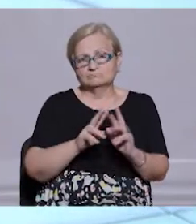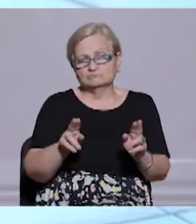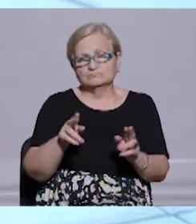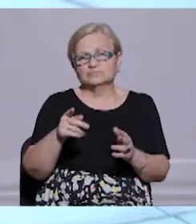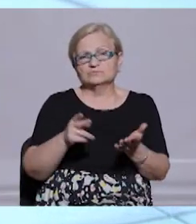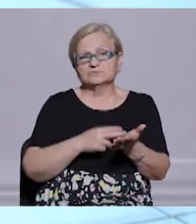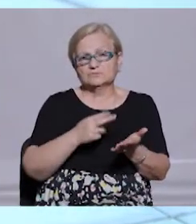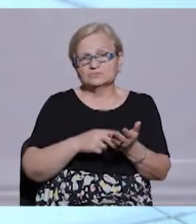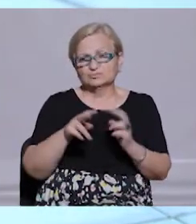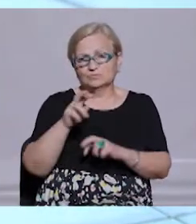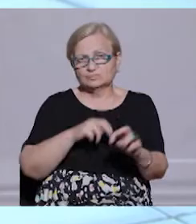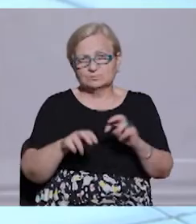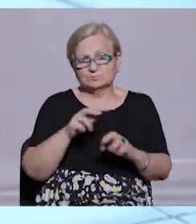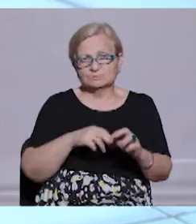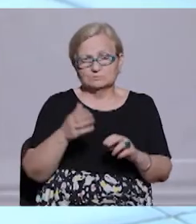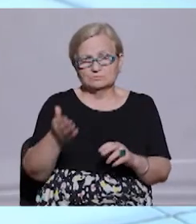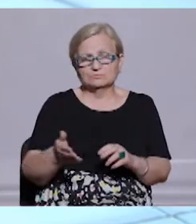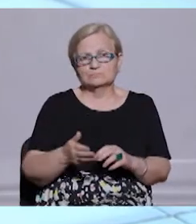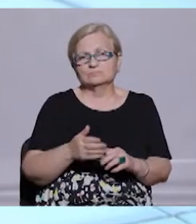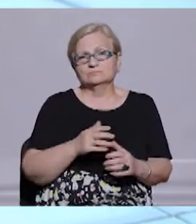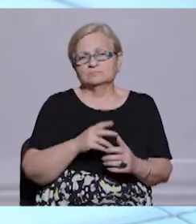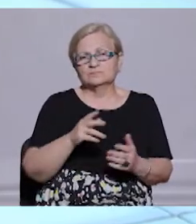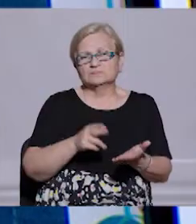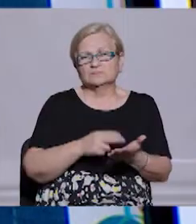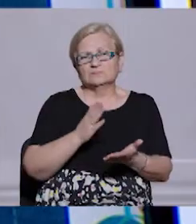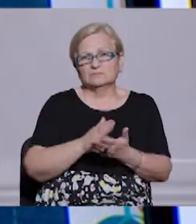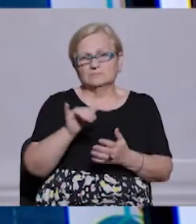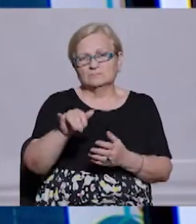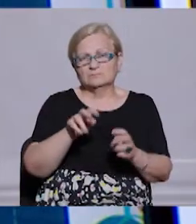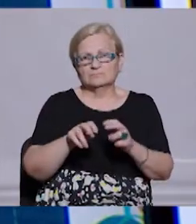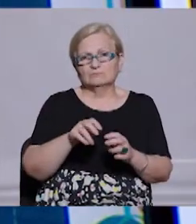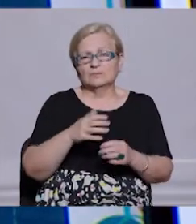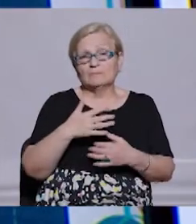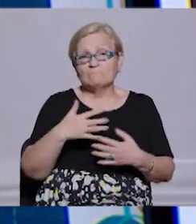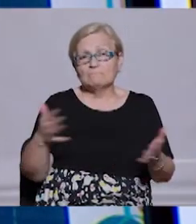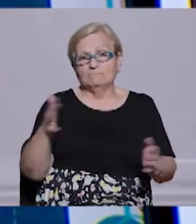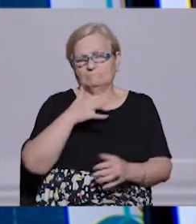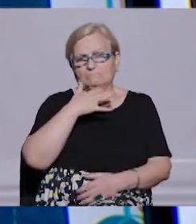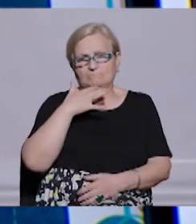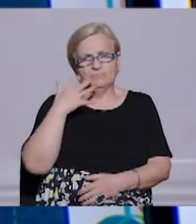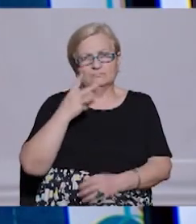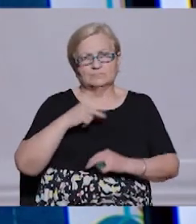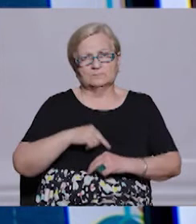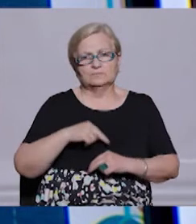ამოცანათა კრებულებში, ხვაბერიძის თოფურის ან დანარჩენი ამოცანათა კრებულებში და რაც შეიძლება ბევრი ამოცანა